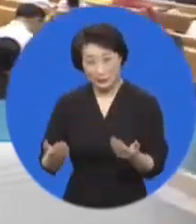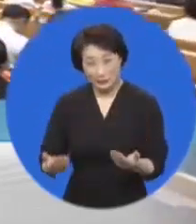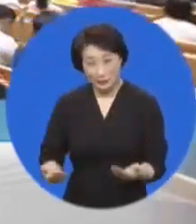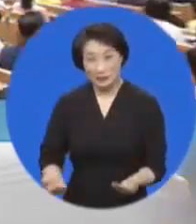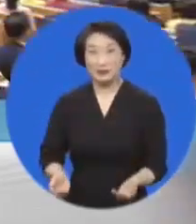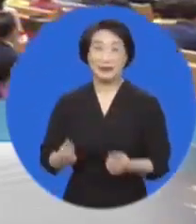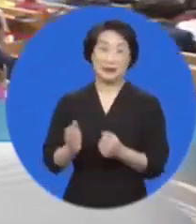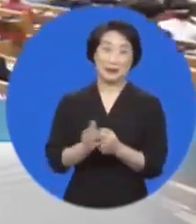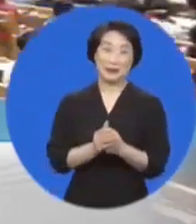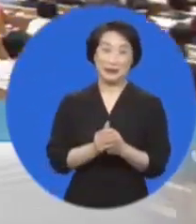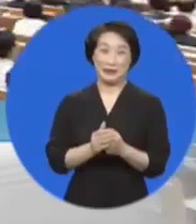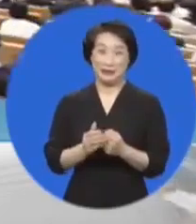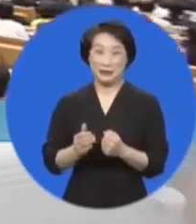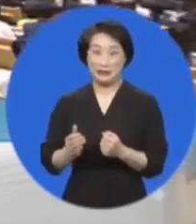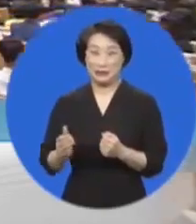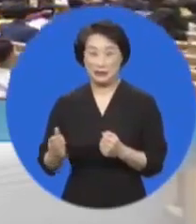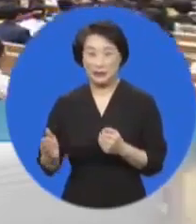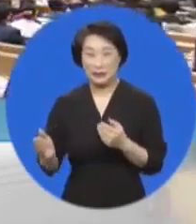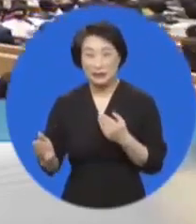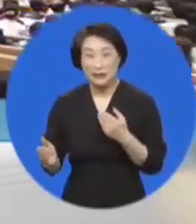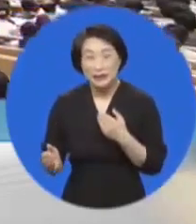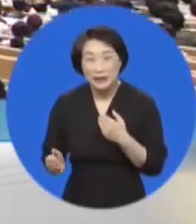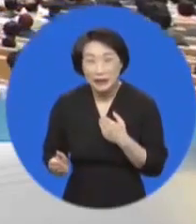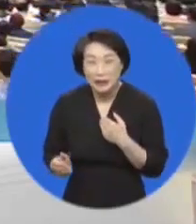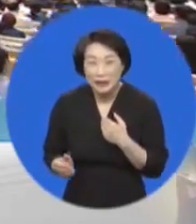편히 쉬리니